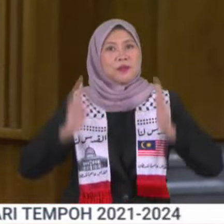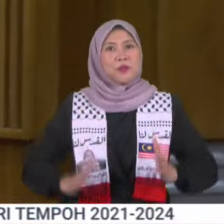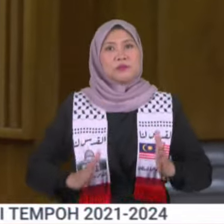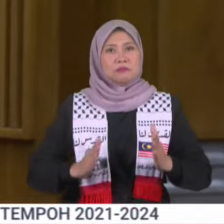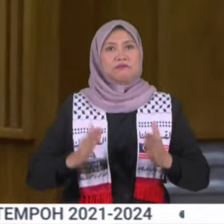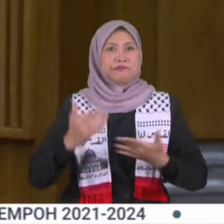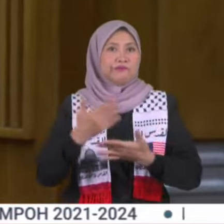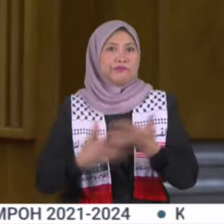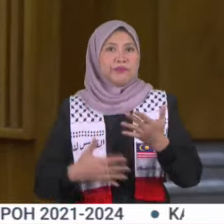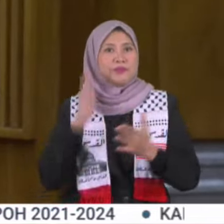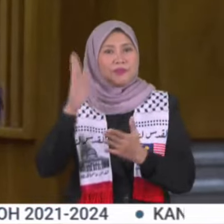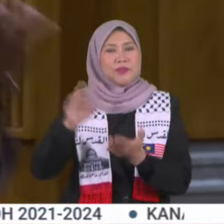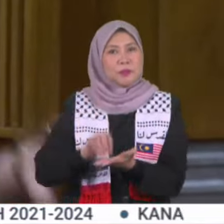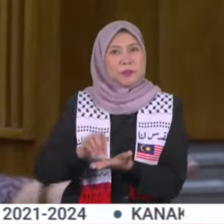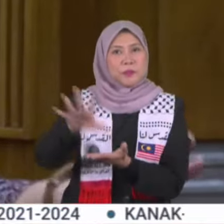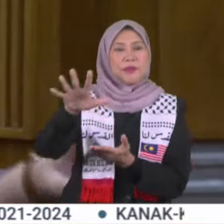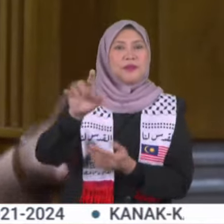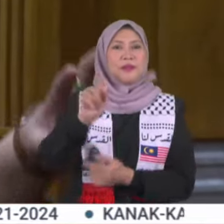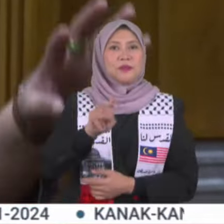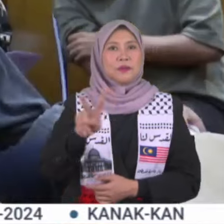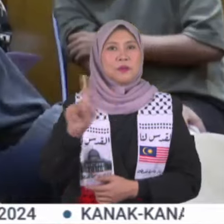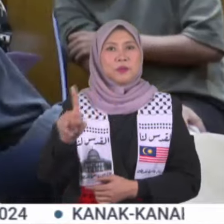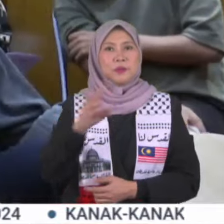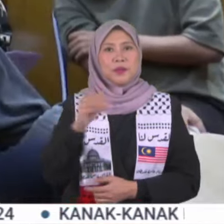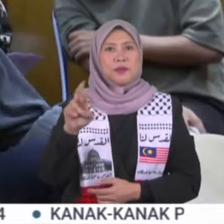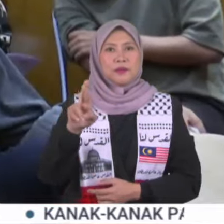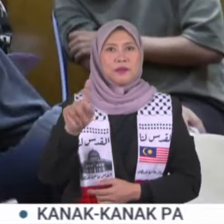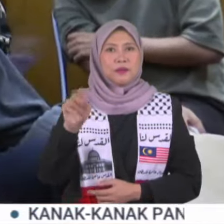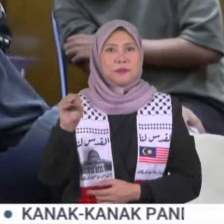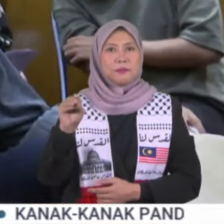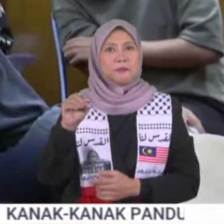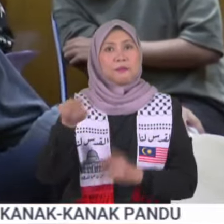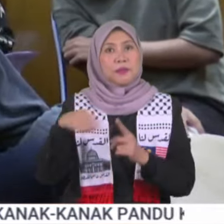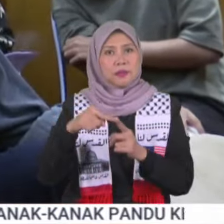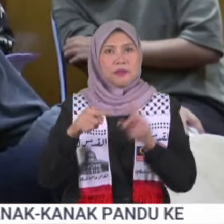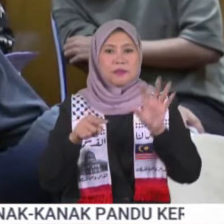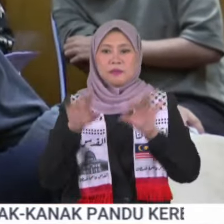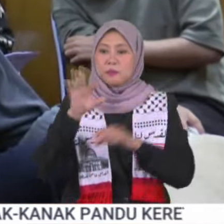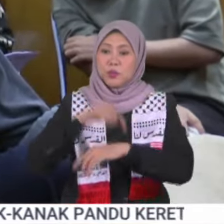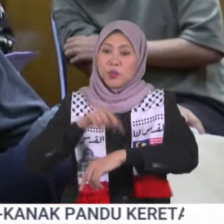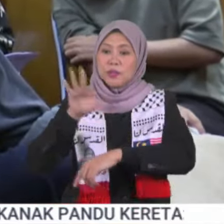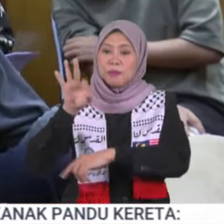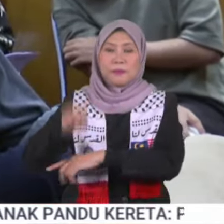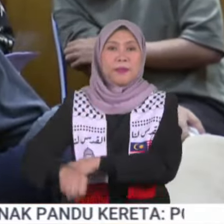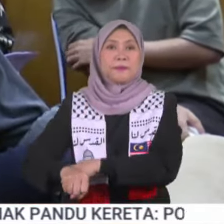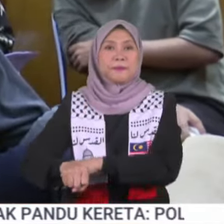bakal disiar di saluran TV1 dan RTM Klik pada 9 malam.